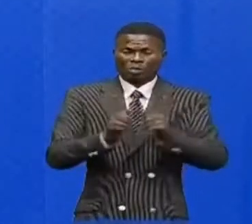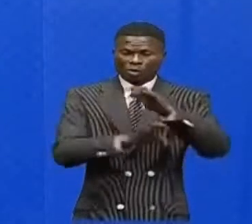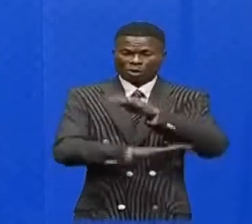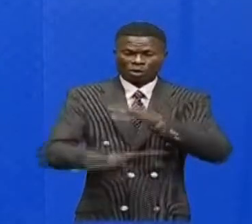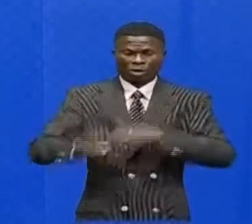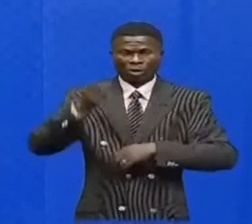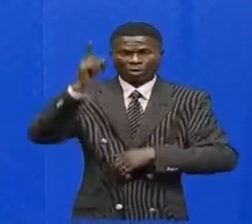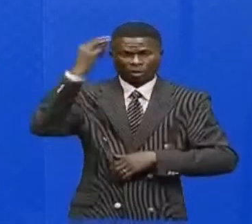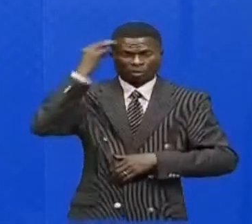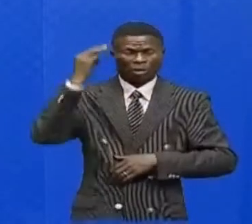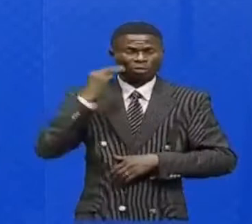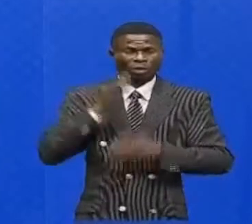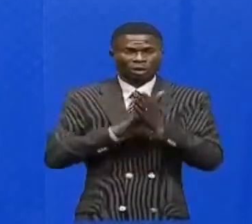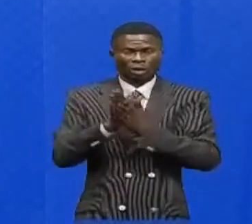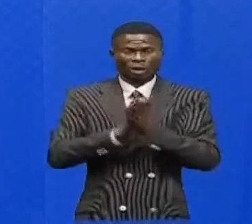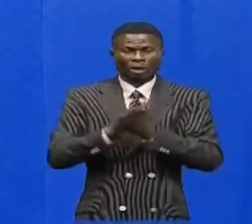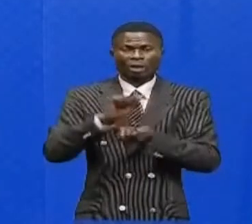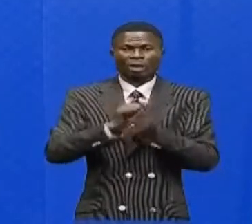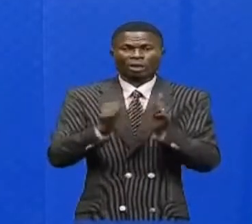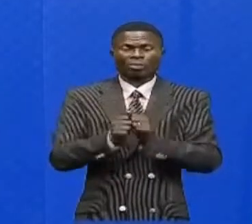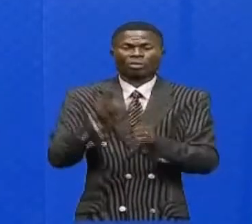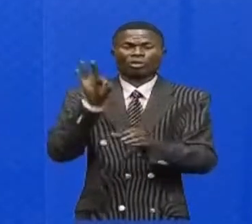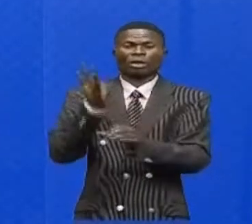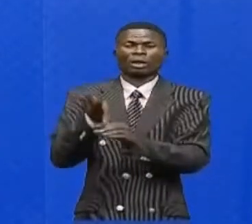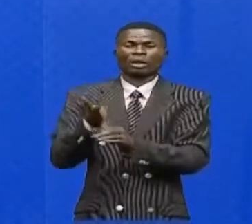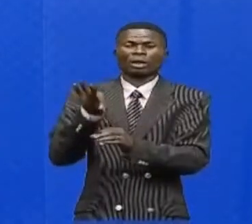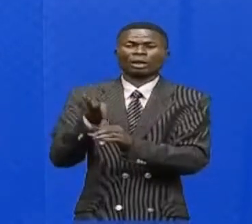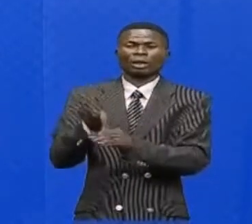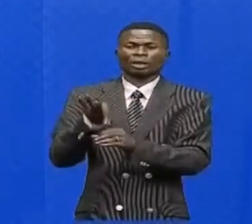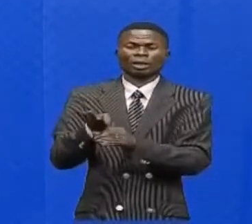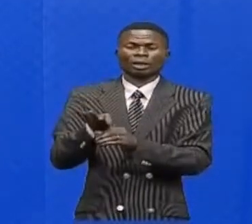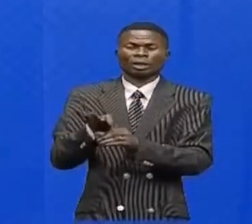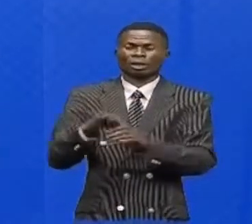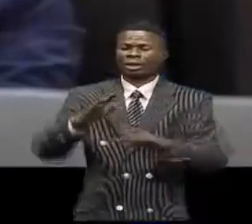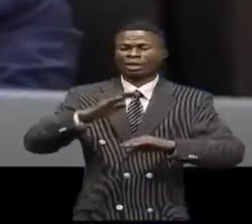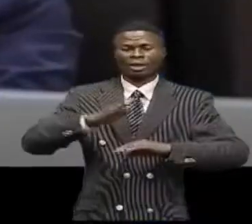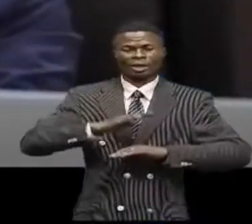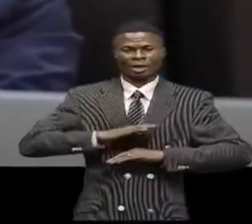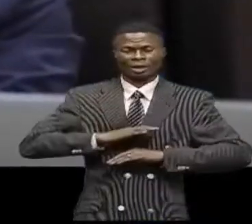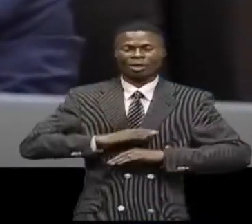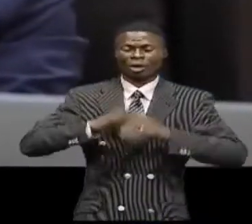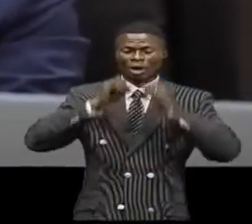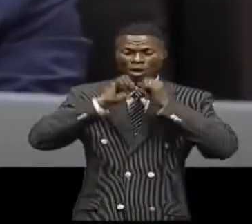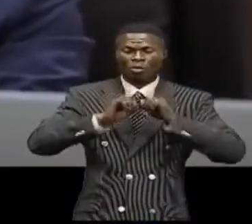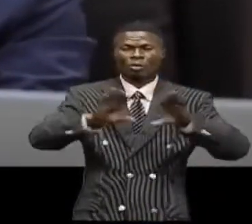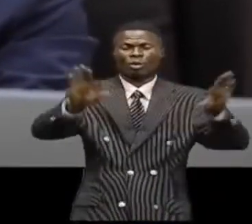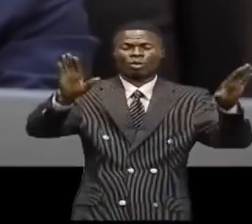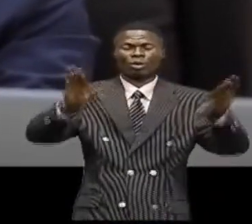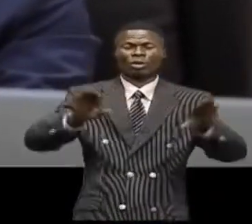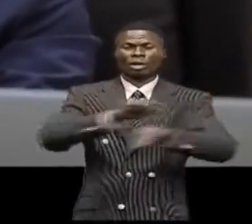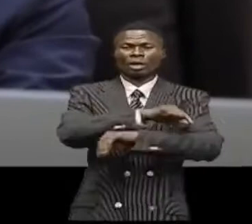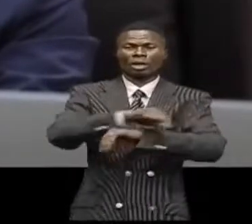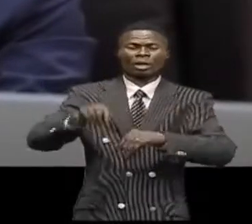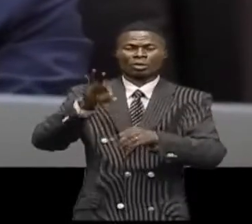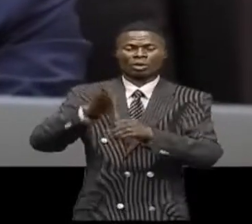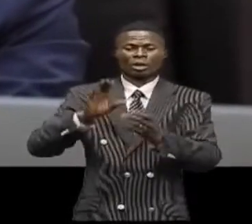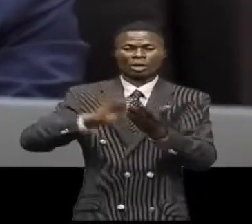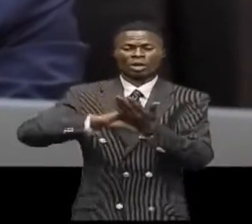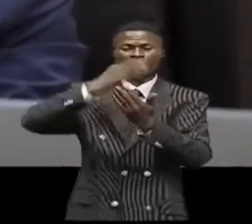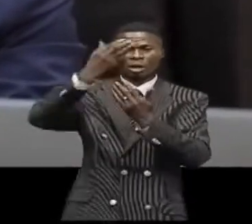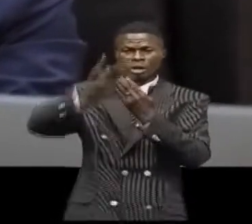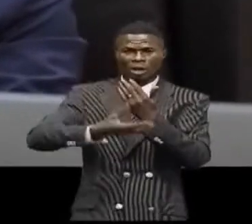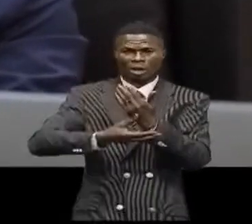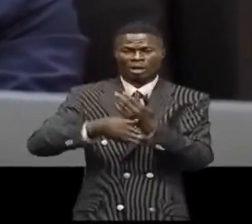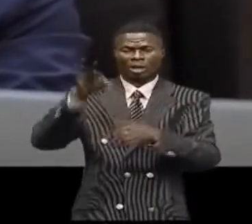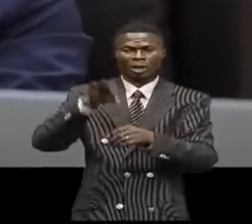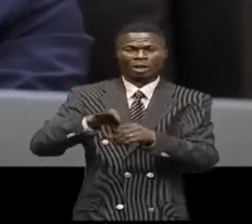Premier ministre a concerné le processus électoral. Il s'est dit satisfait de la publication par la CENI du calendrier des élections